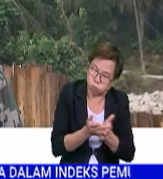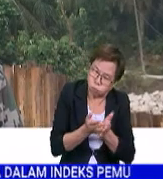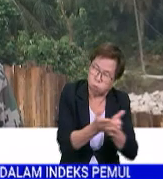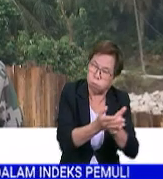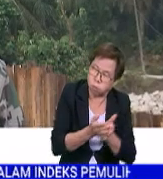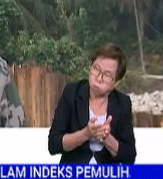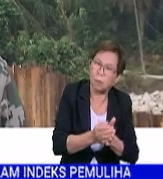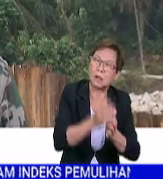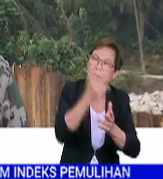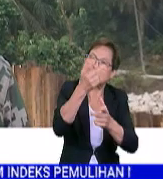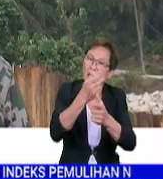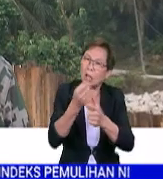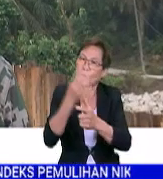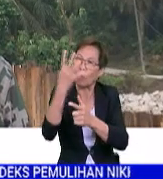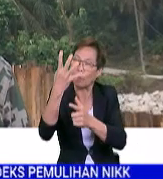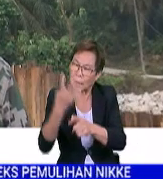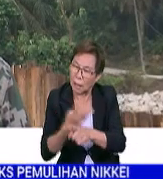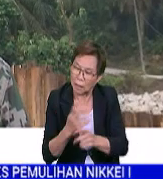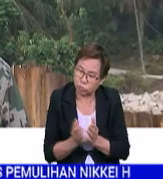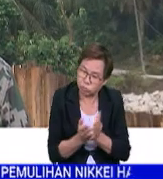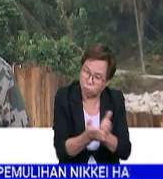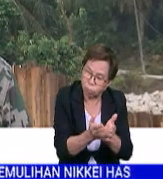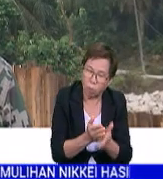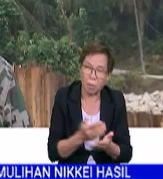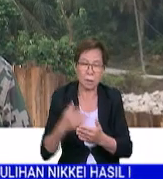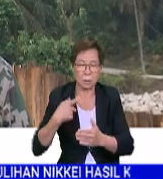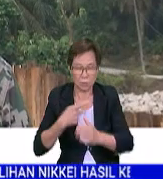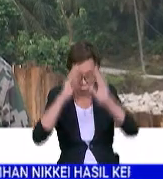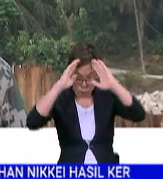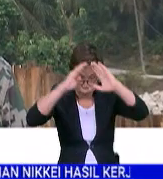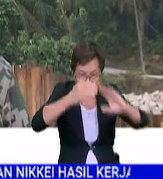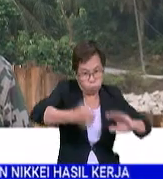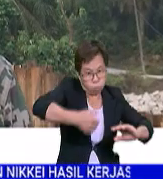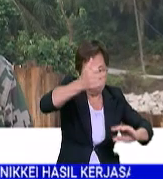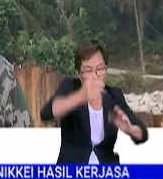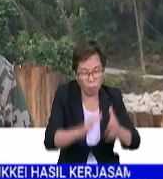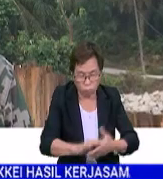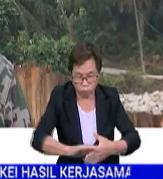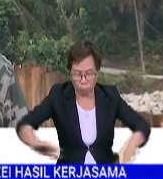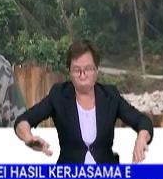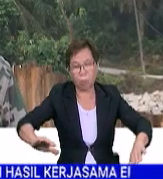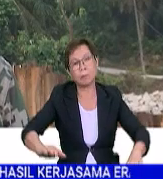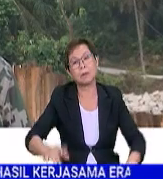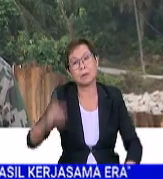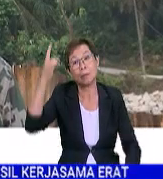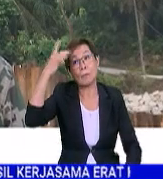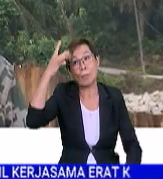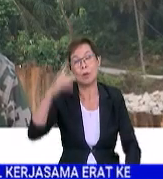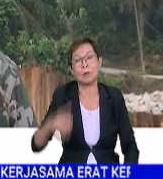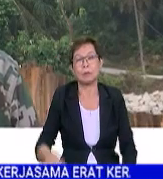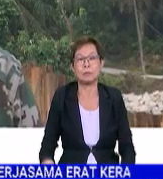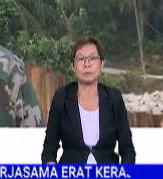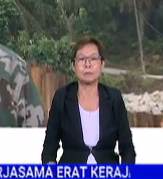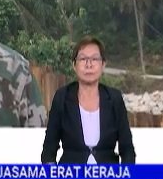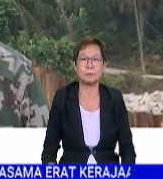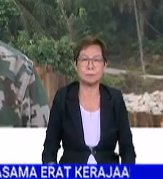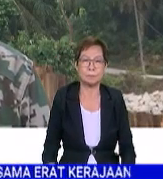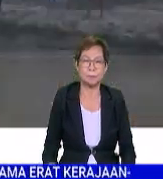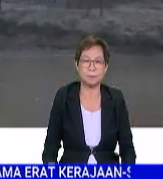4000 kita akan buah yang kita akan selalu menitikberatkan tentang Kecamatan sama ibu aku tak peduli